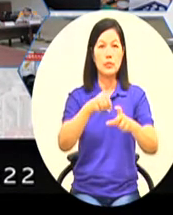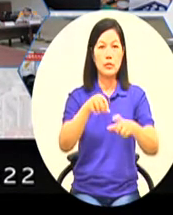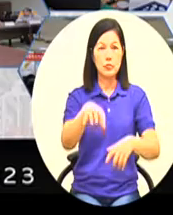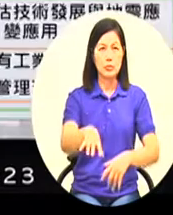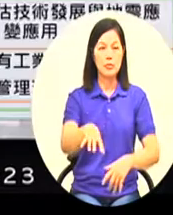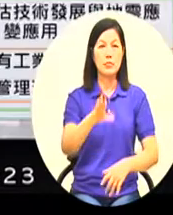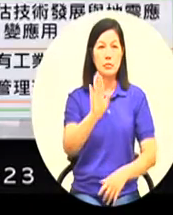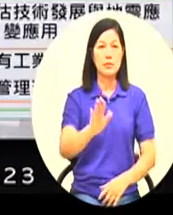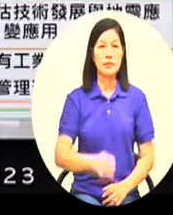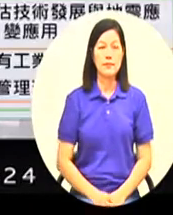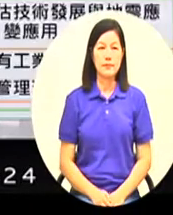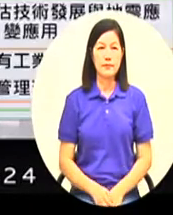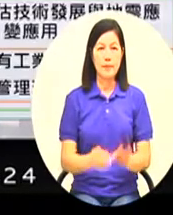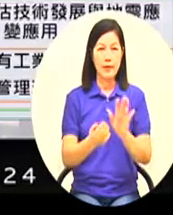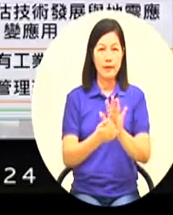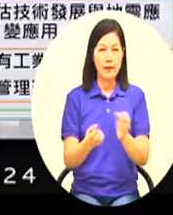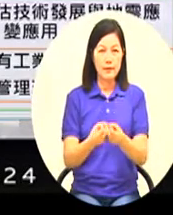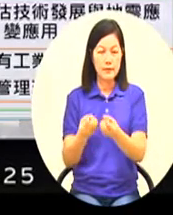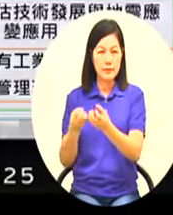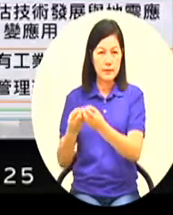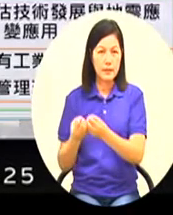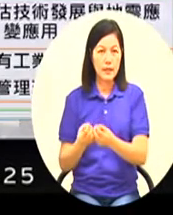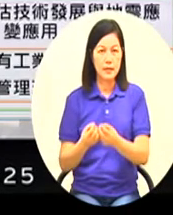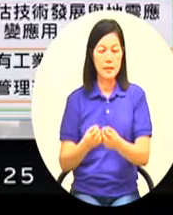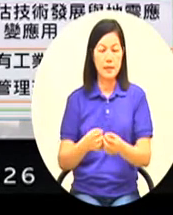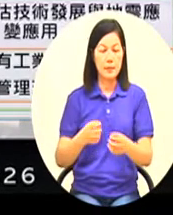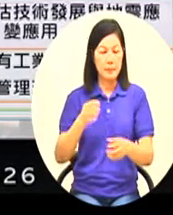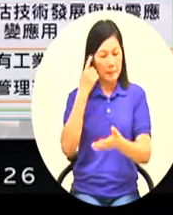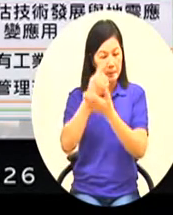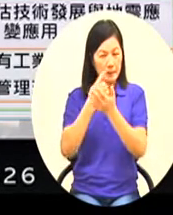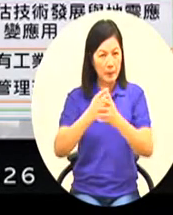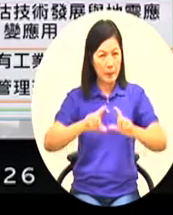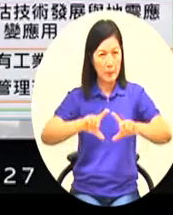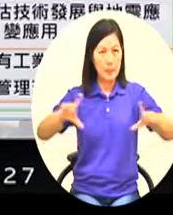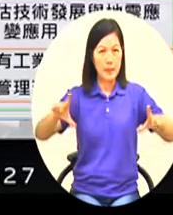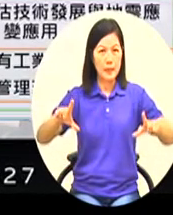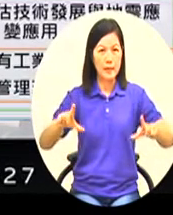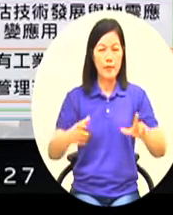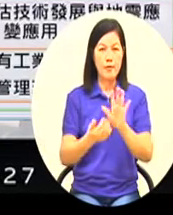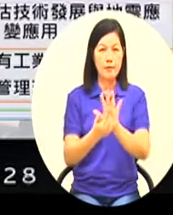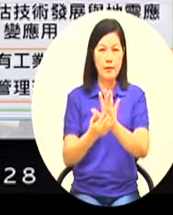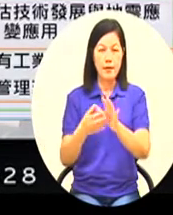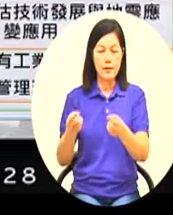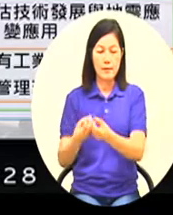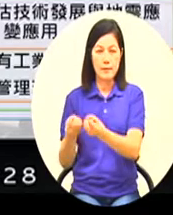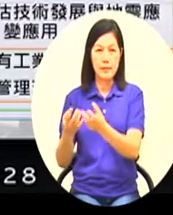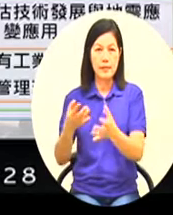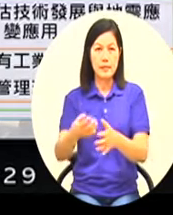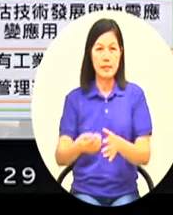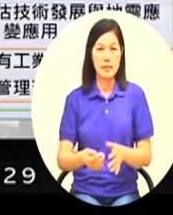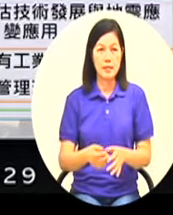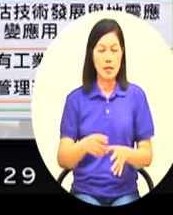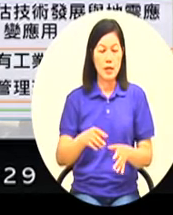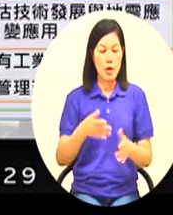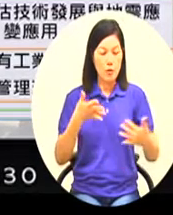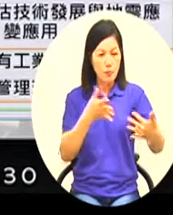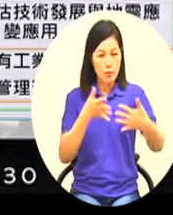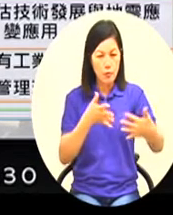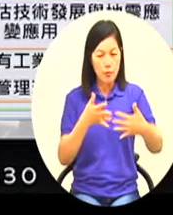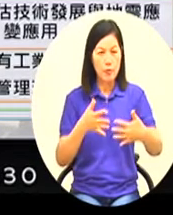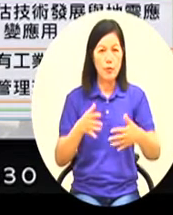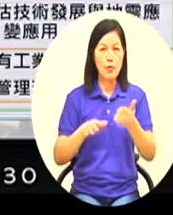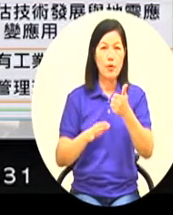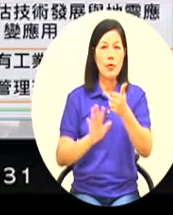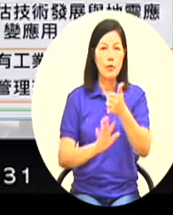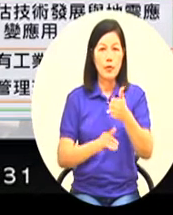因应防灾业务范畴日益扩大，召开本市灾害防救专家咨询委员会，由本府防灾协力